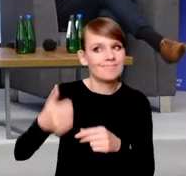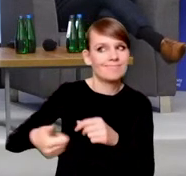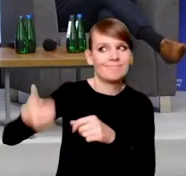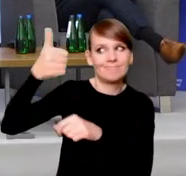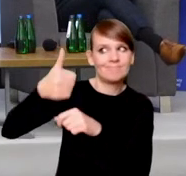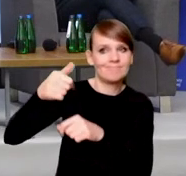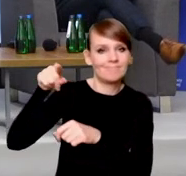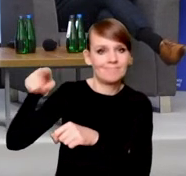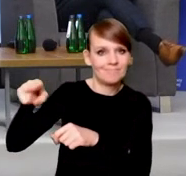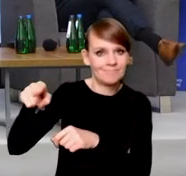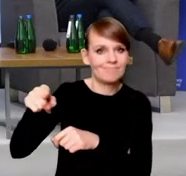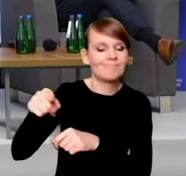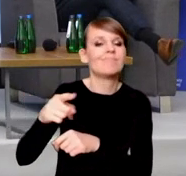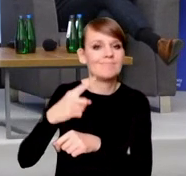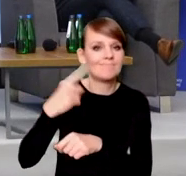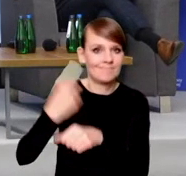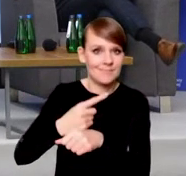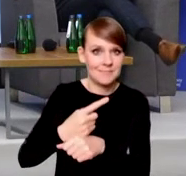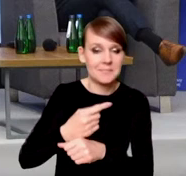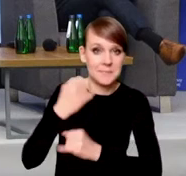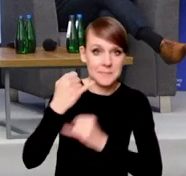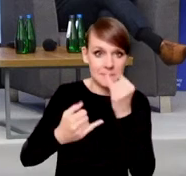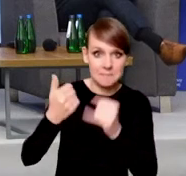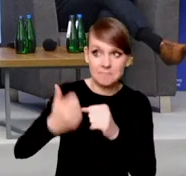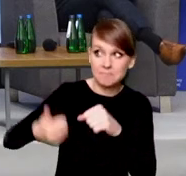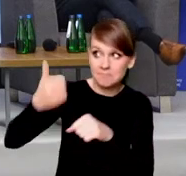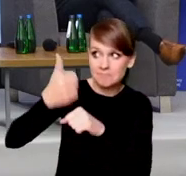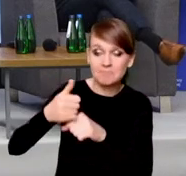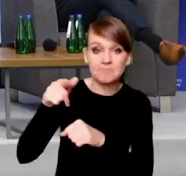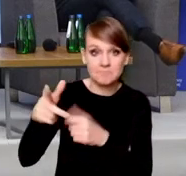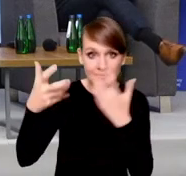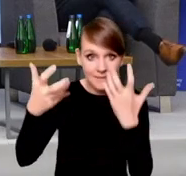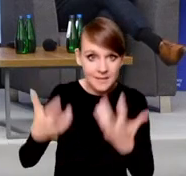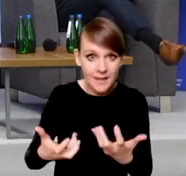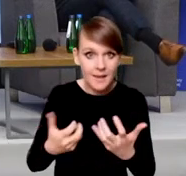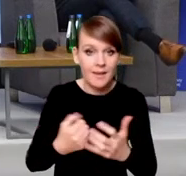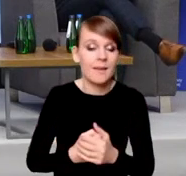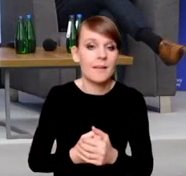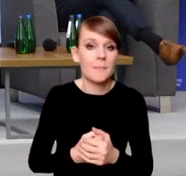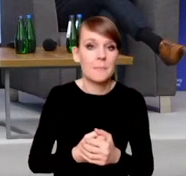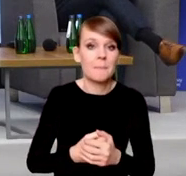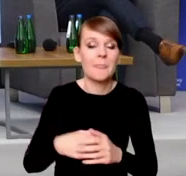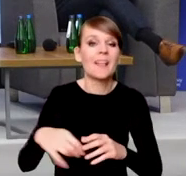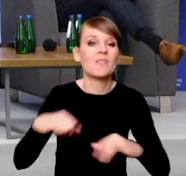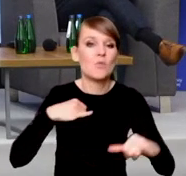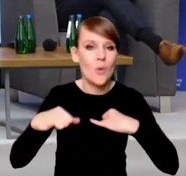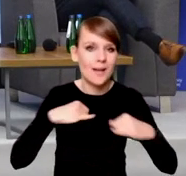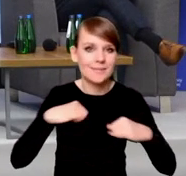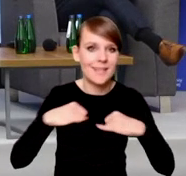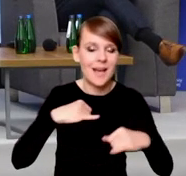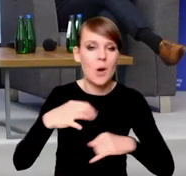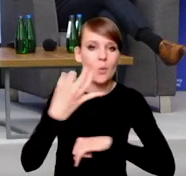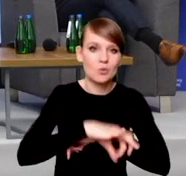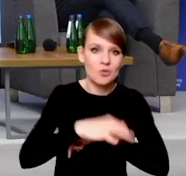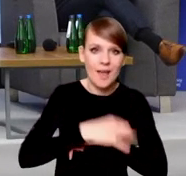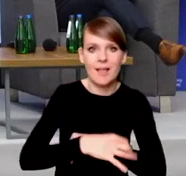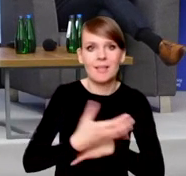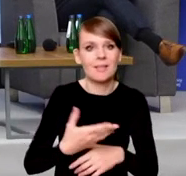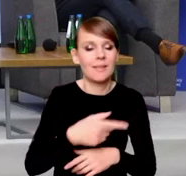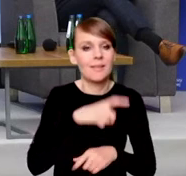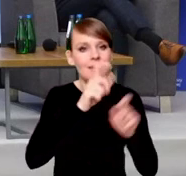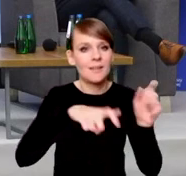z góry spływa i jest czas na to, żeby władze uczelni, pracownicy